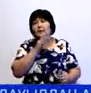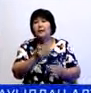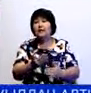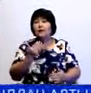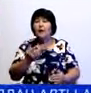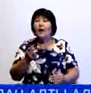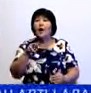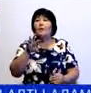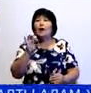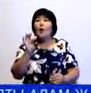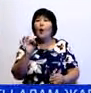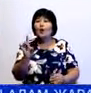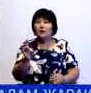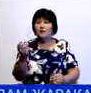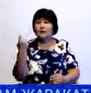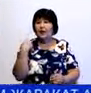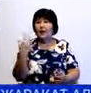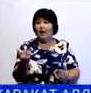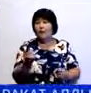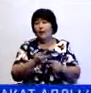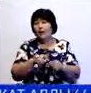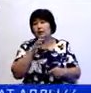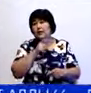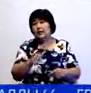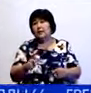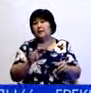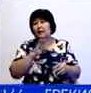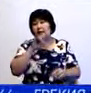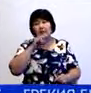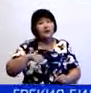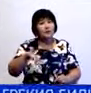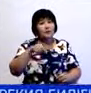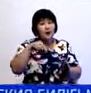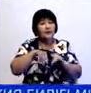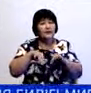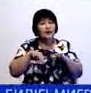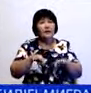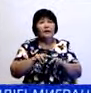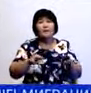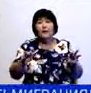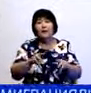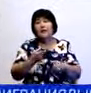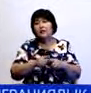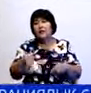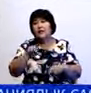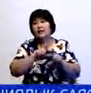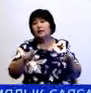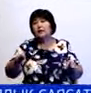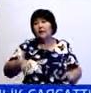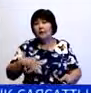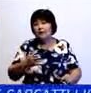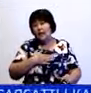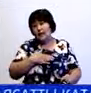бұрын майор атағын алып отырмын. Осы сәтті пайдалана отырып, Қазақстан Республикасының Ішкі істер министрлігіне және де департамент